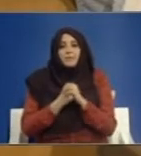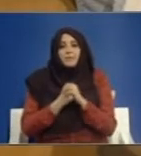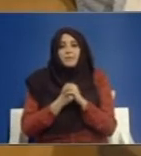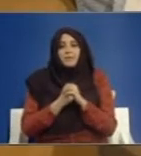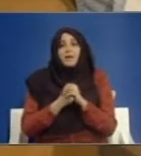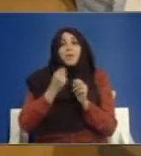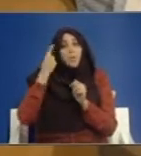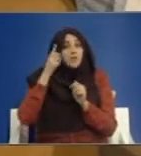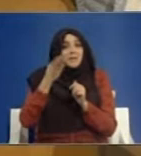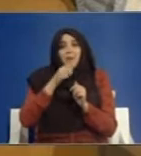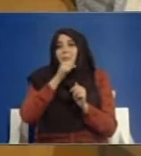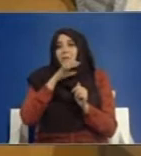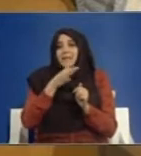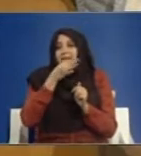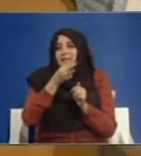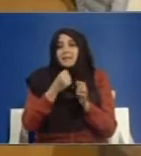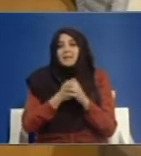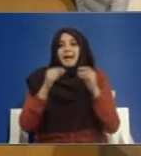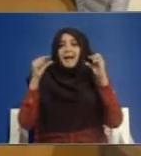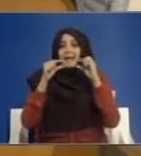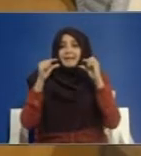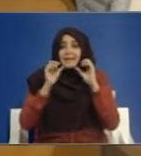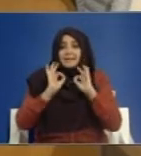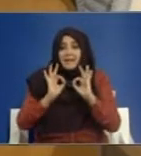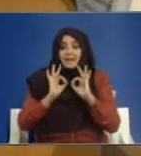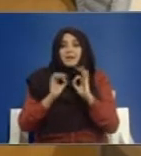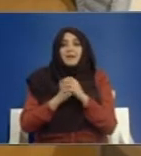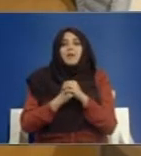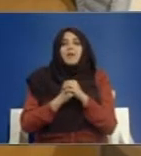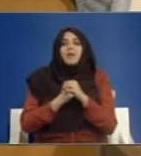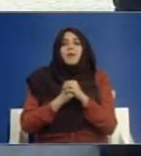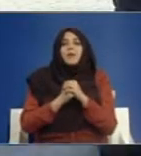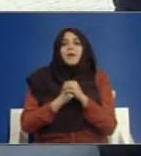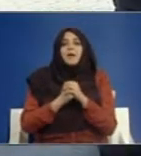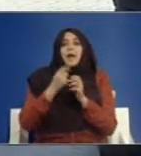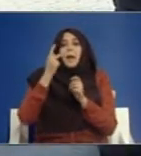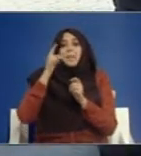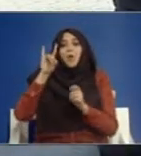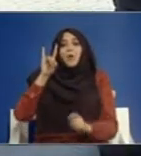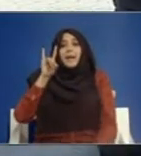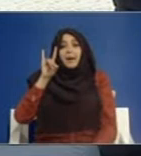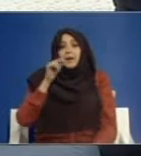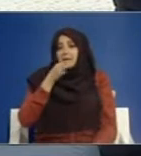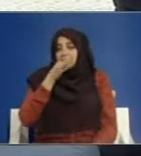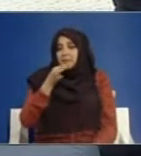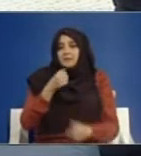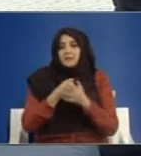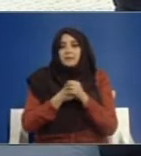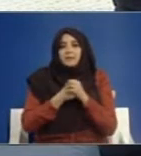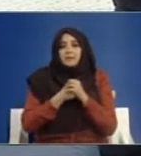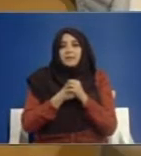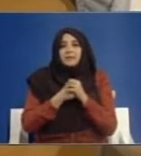ولذلك النبي صلى الله عليه وسلم عبر عن هذا في الحديث الصحيح الذي أخرجه البخاري عن أبي هريرة رضي الله عنه: من عادى لولي فقد آذنته